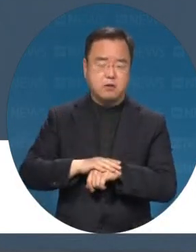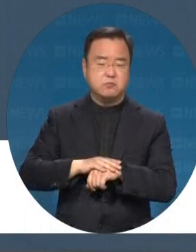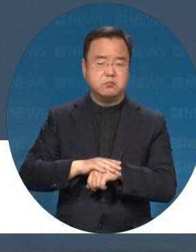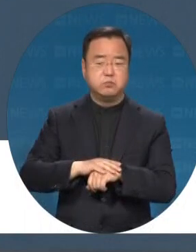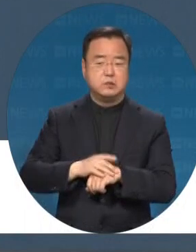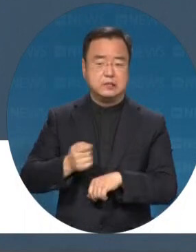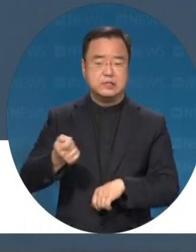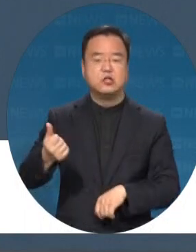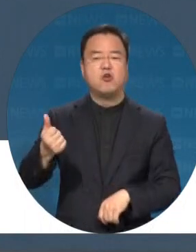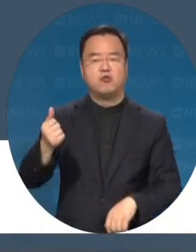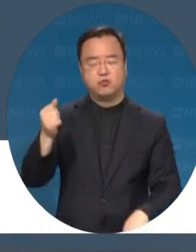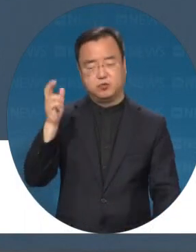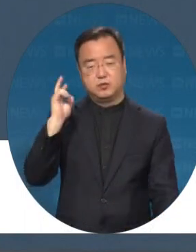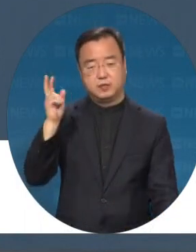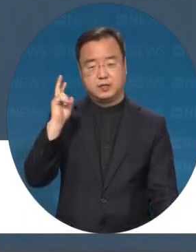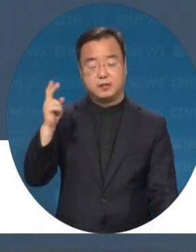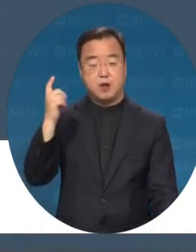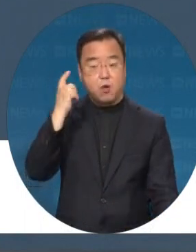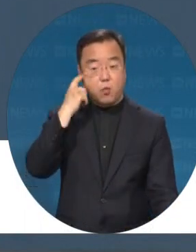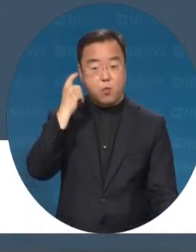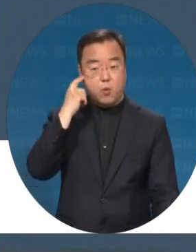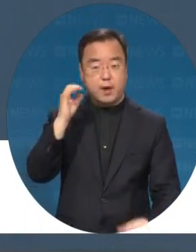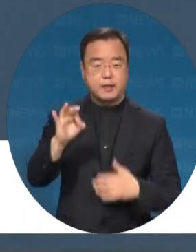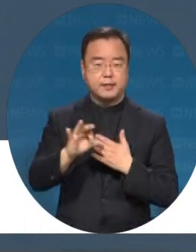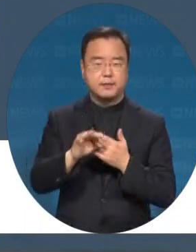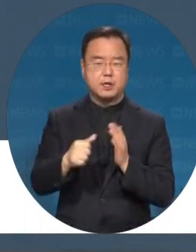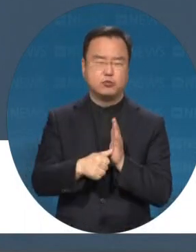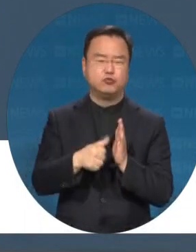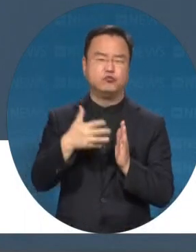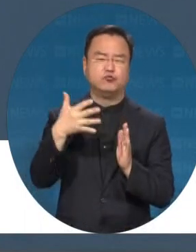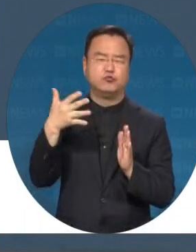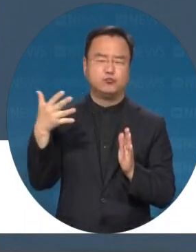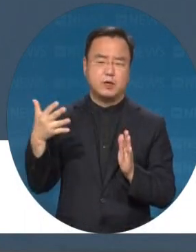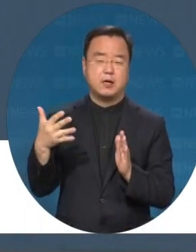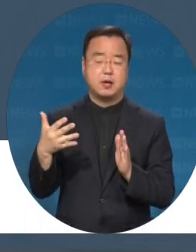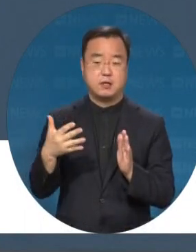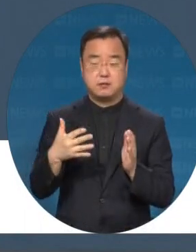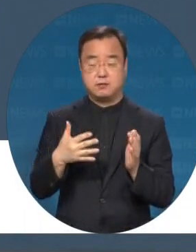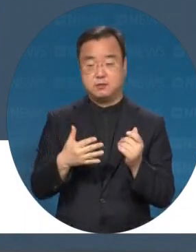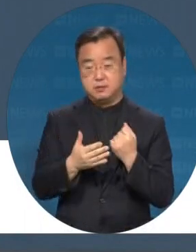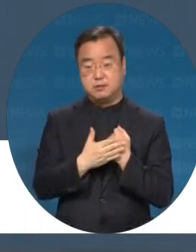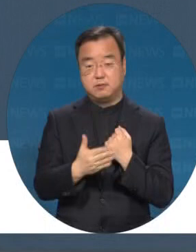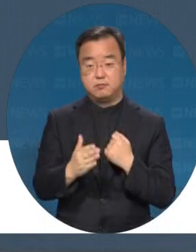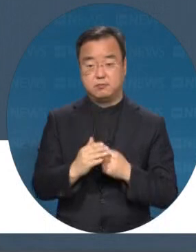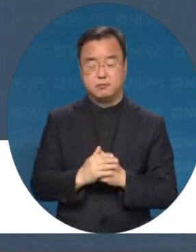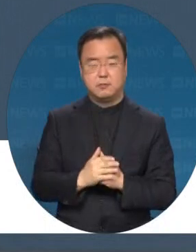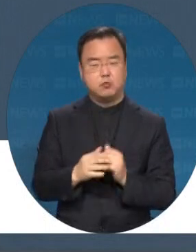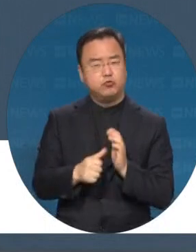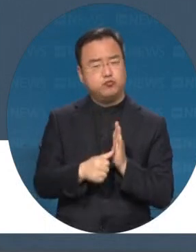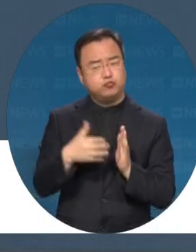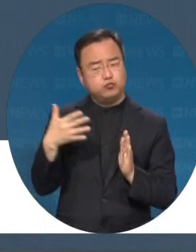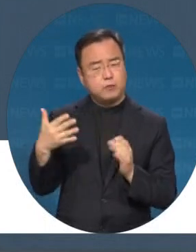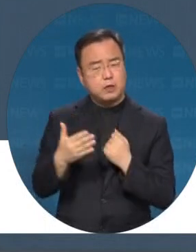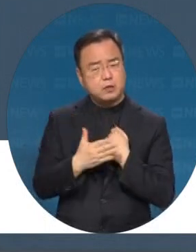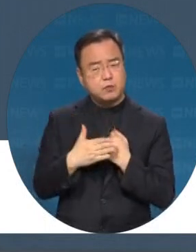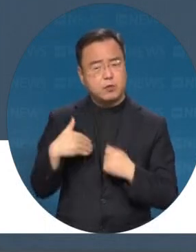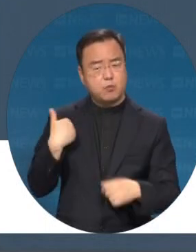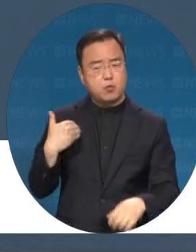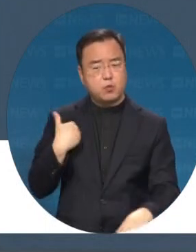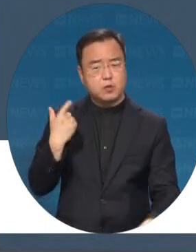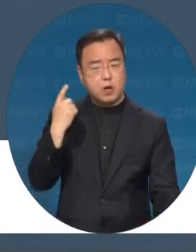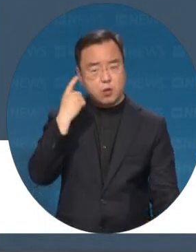왜 그러냐 유명하기 때문에 그렇습니다 왜 유명하기 때문에 잘 모르는가 그것은